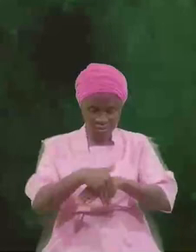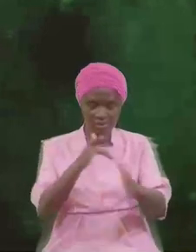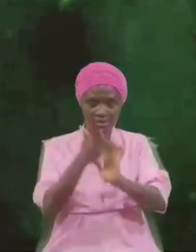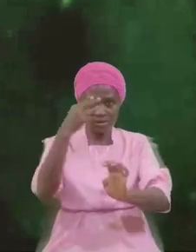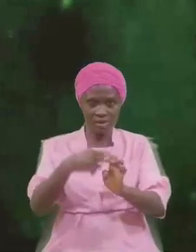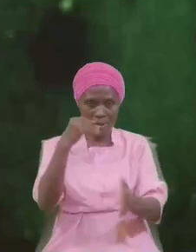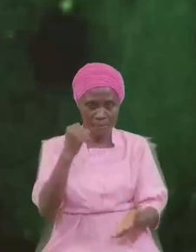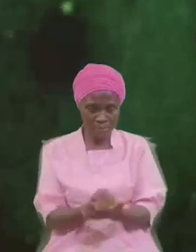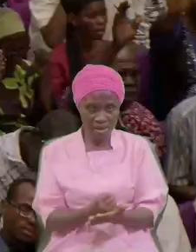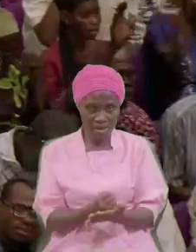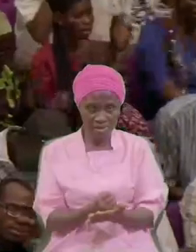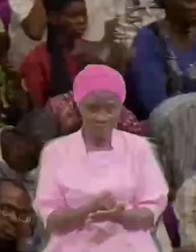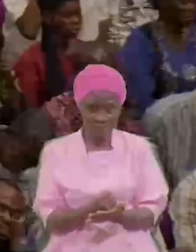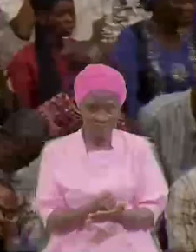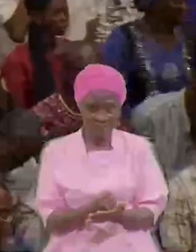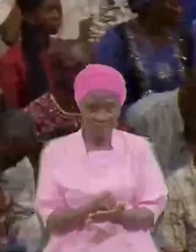Jésus-Christ.